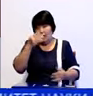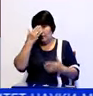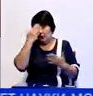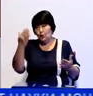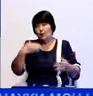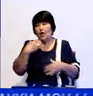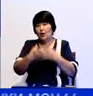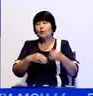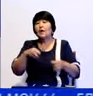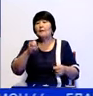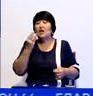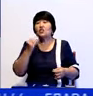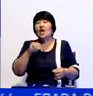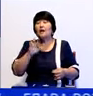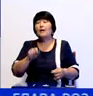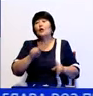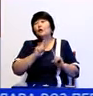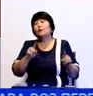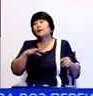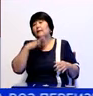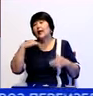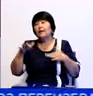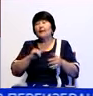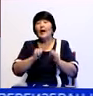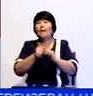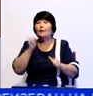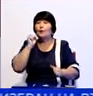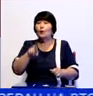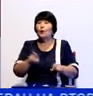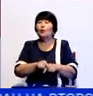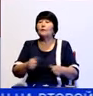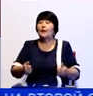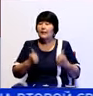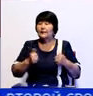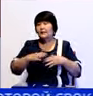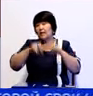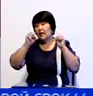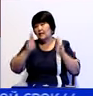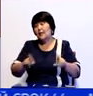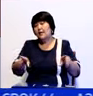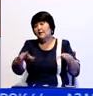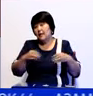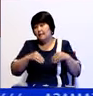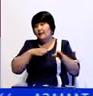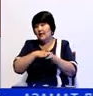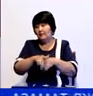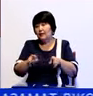масштаба, новыми познавательными мероприятиями, обменным опытом, стажировки специалистов, совместным